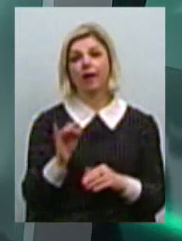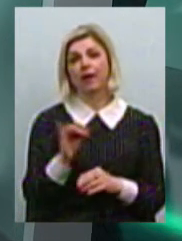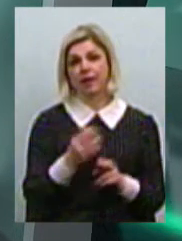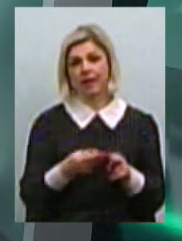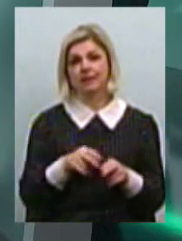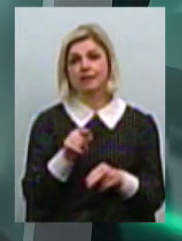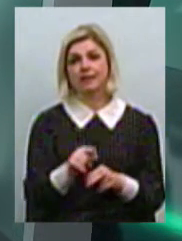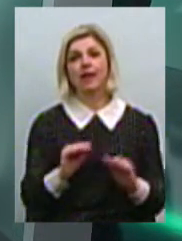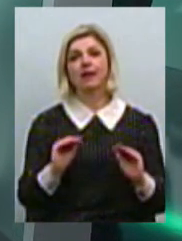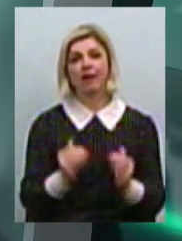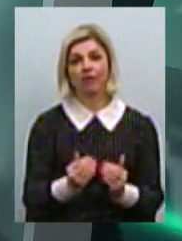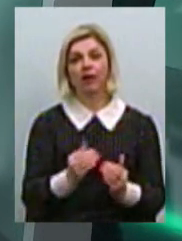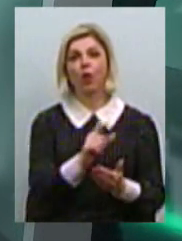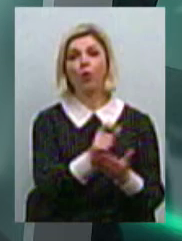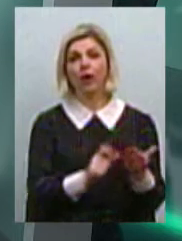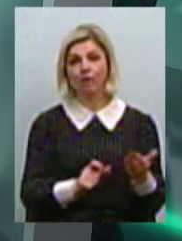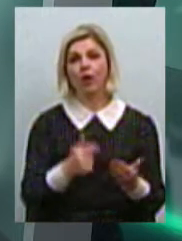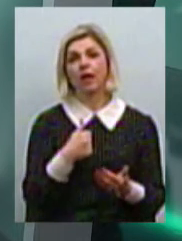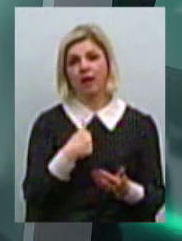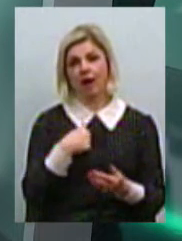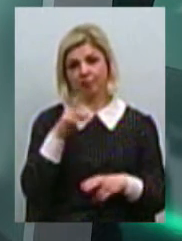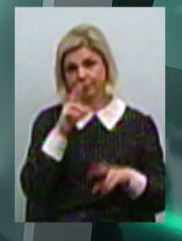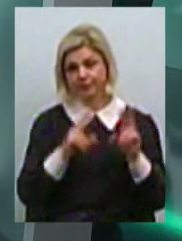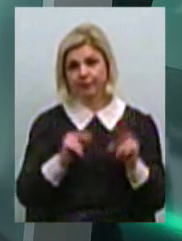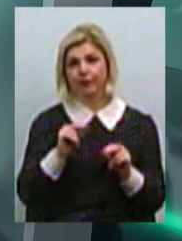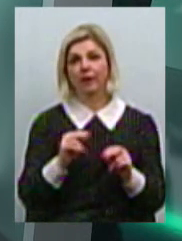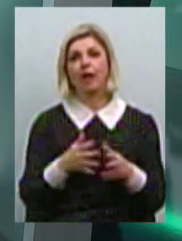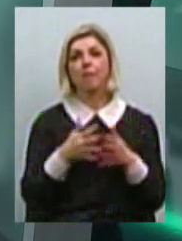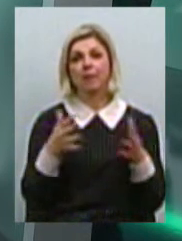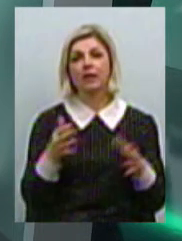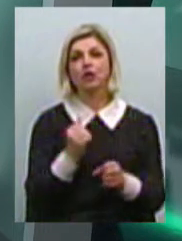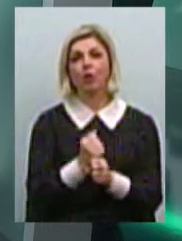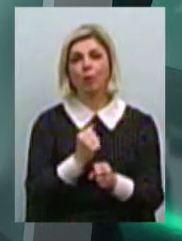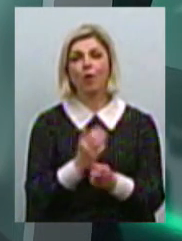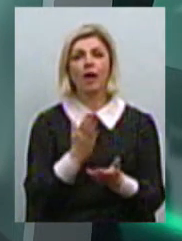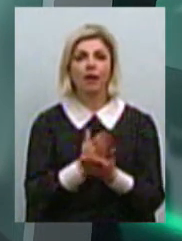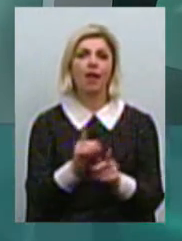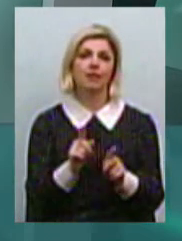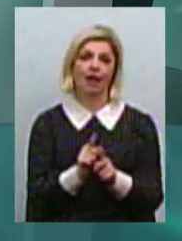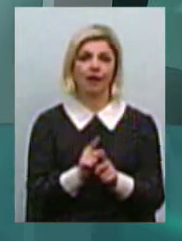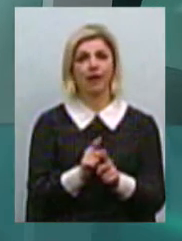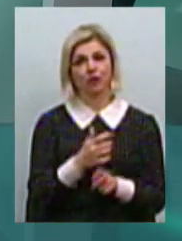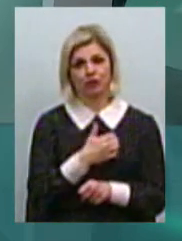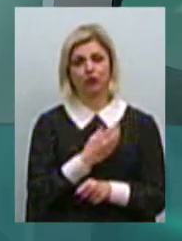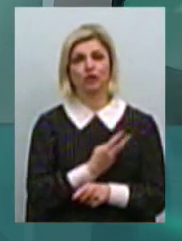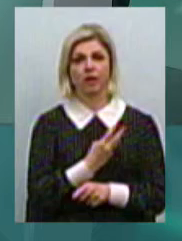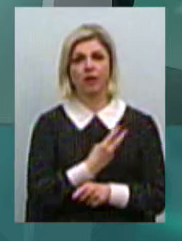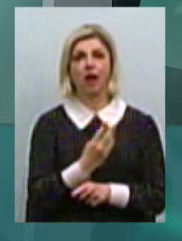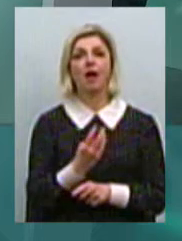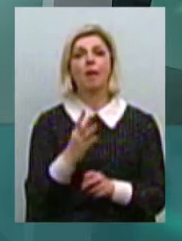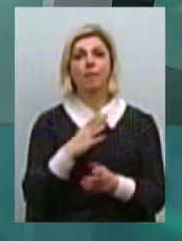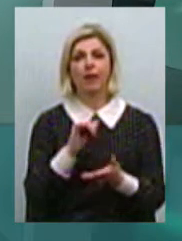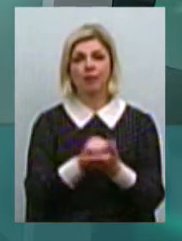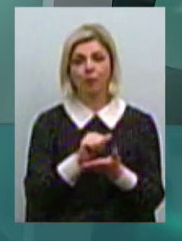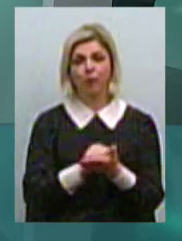цей невеличкий уривочок, я сподіваюся, з більшої роботи, ну, є такі амбіції. «Перший крок на схід», він був надрукований в